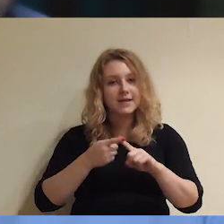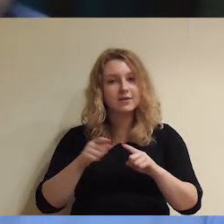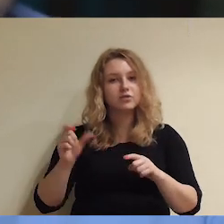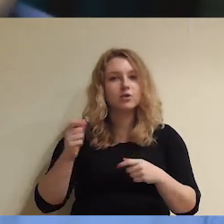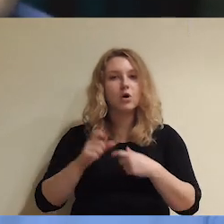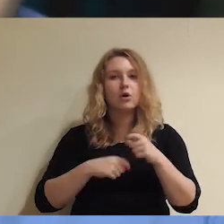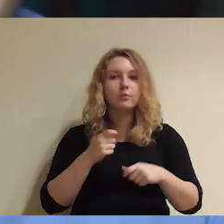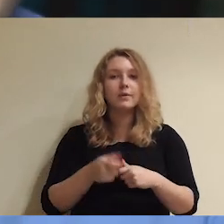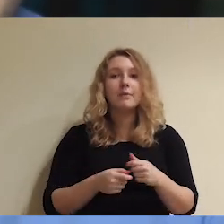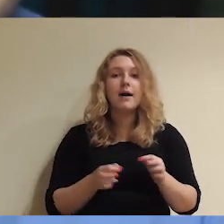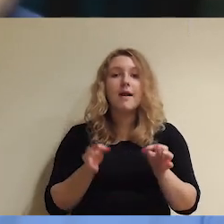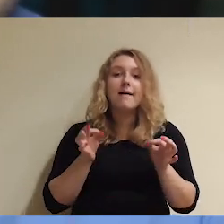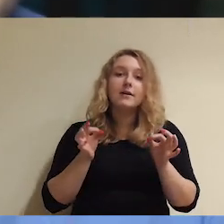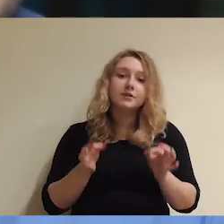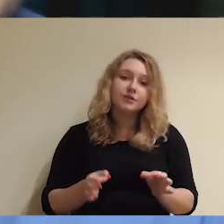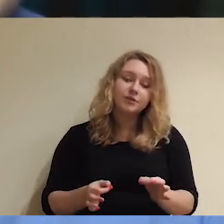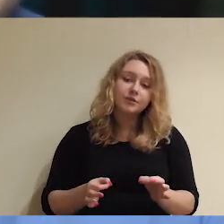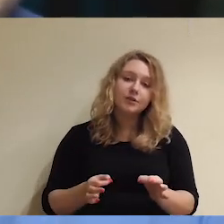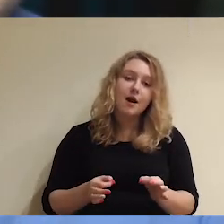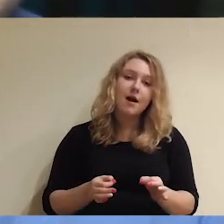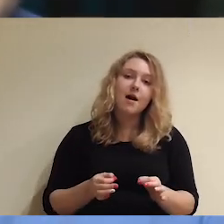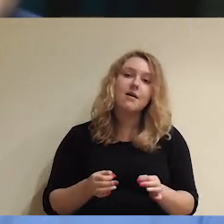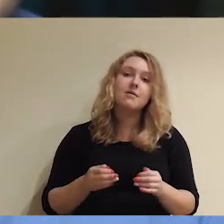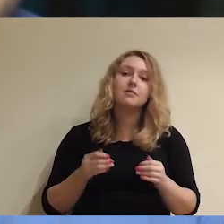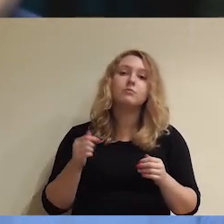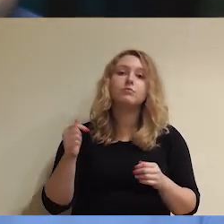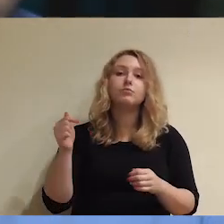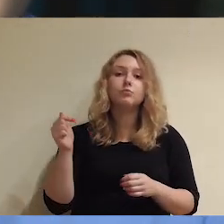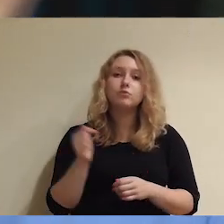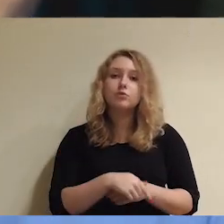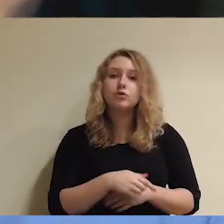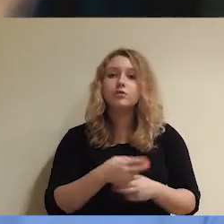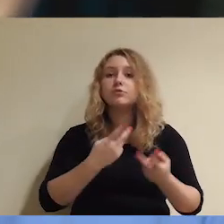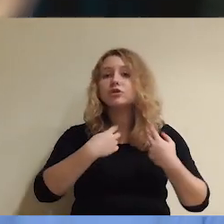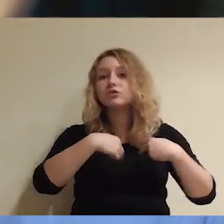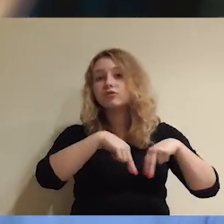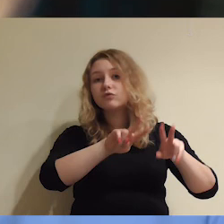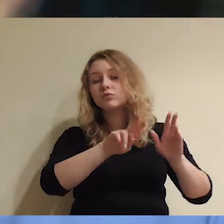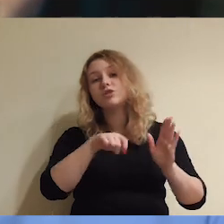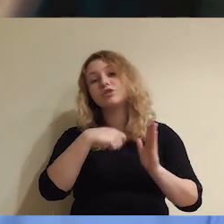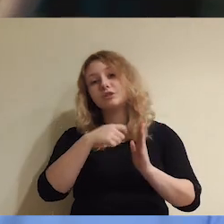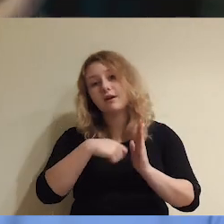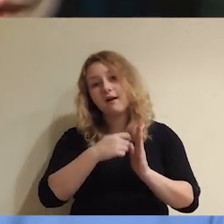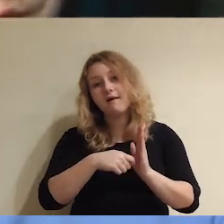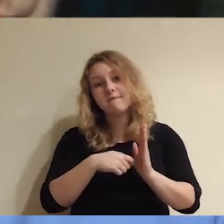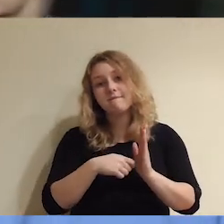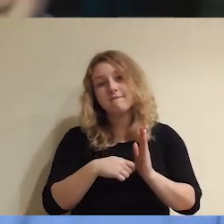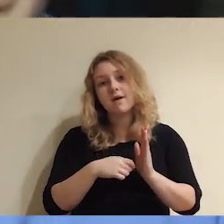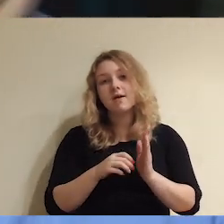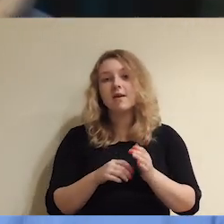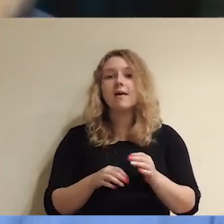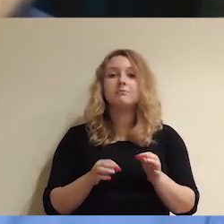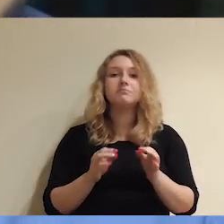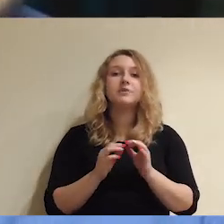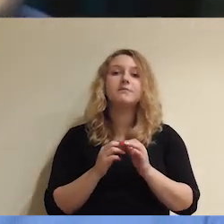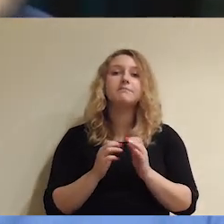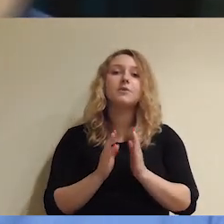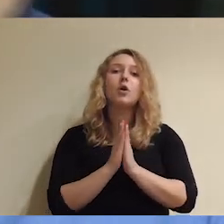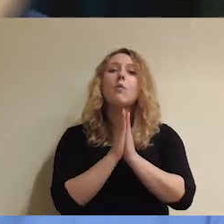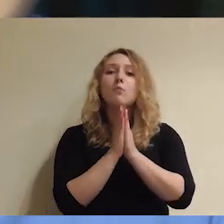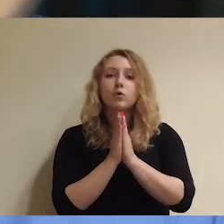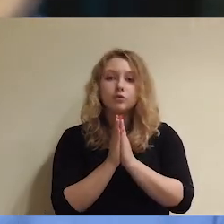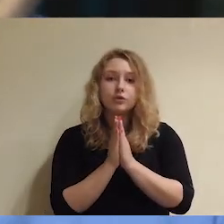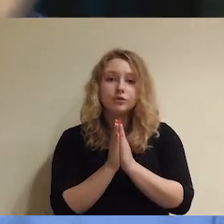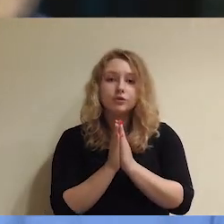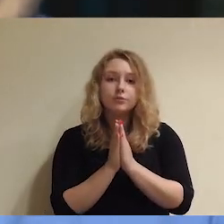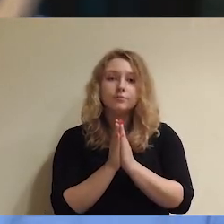że musimy zwrócić ten sprzęt i stąd zwracamy się do Was z prośbą, obiecuję, że nie będziemy powtarzać tej prośby